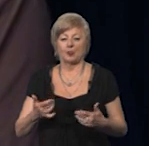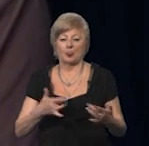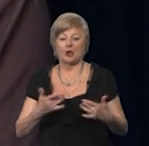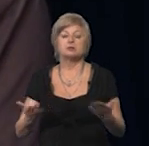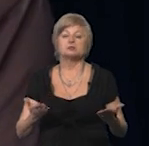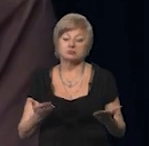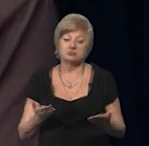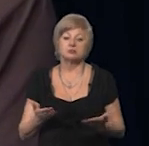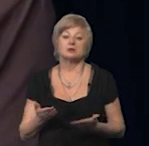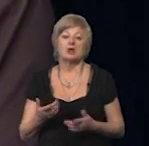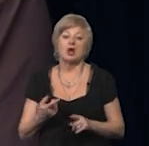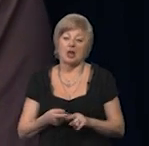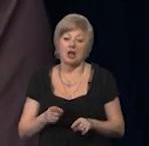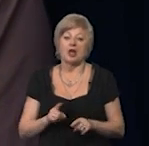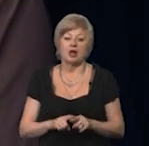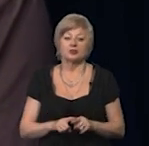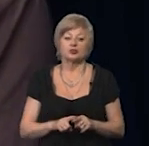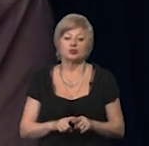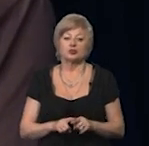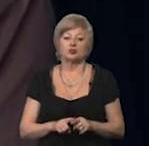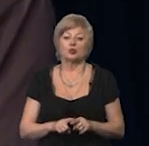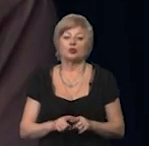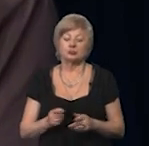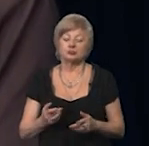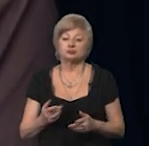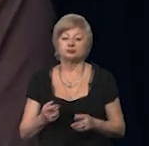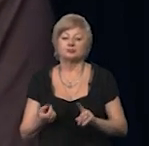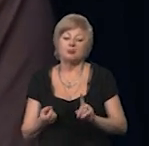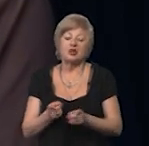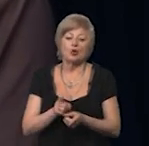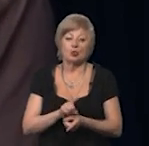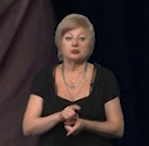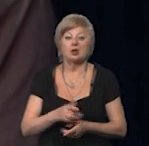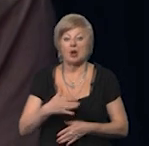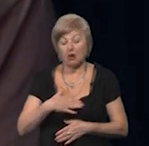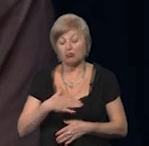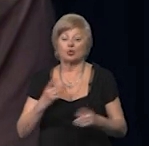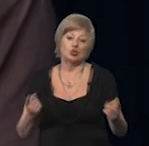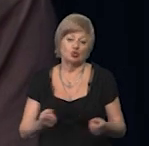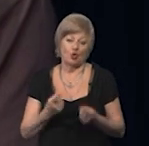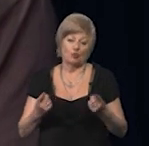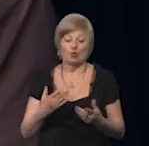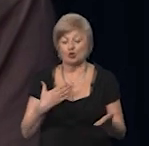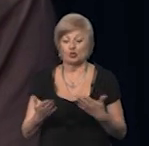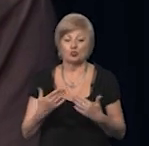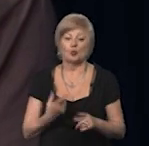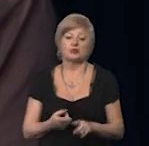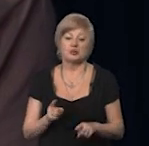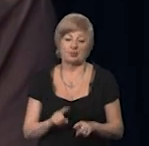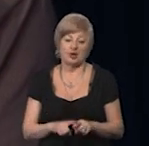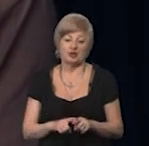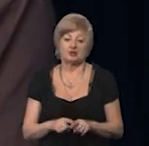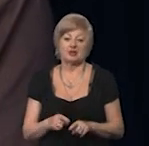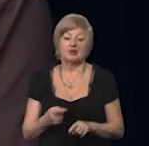перебор, звісно, що це такий вже перекос. Але, ну, це нормальні відносини, це все завжди це